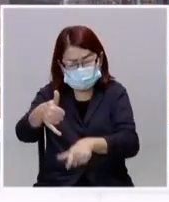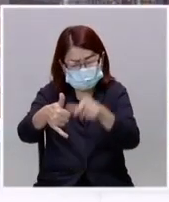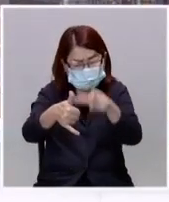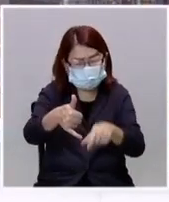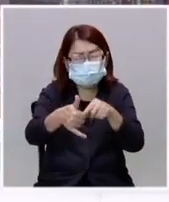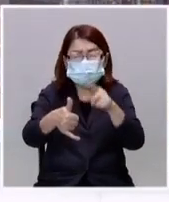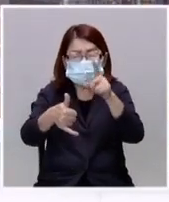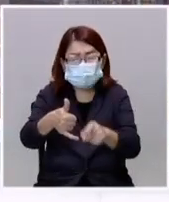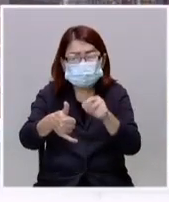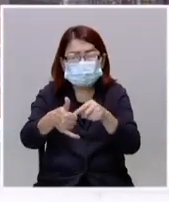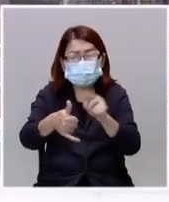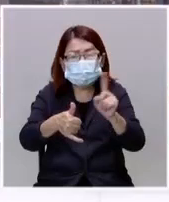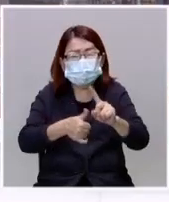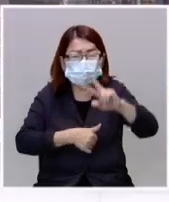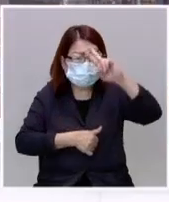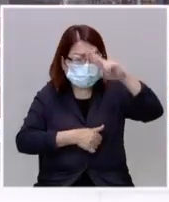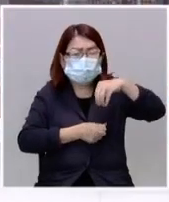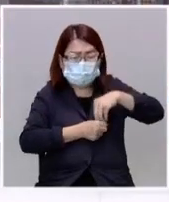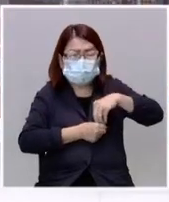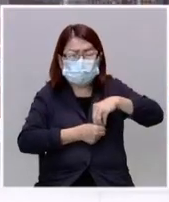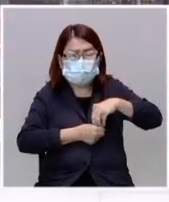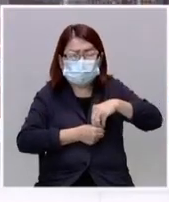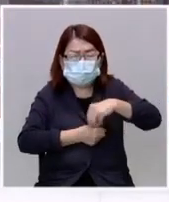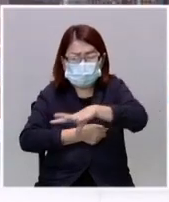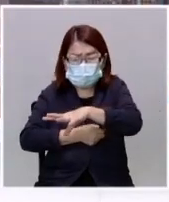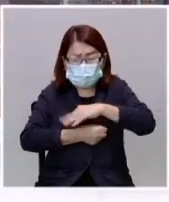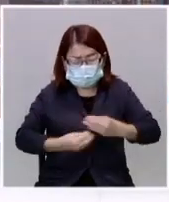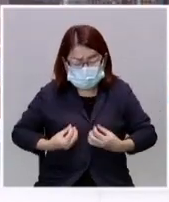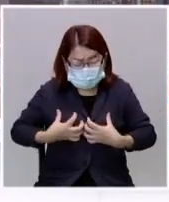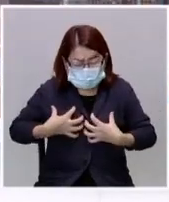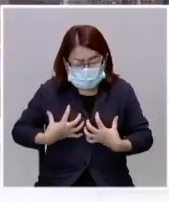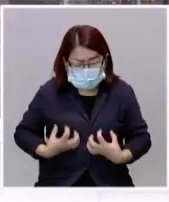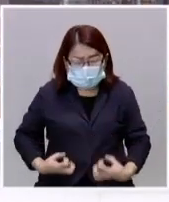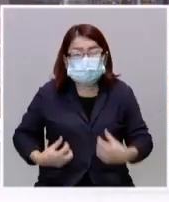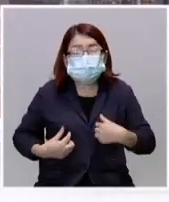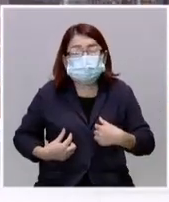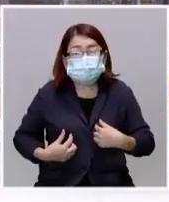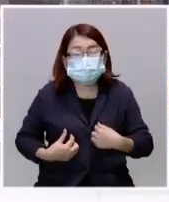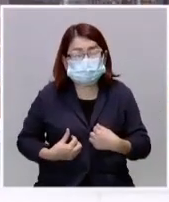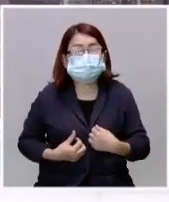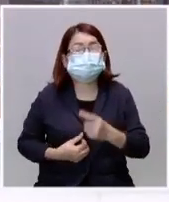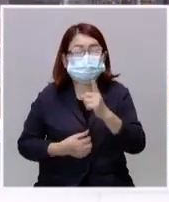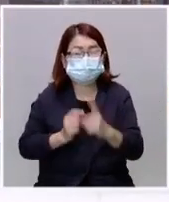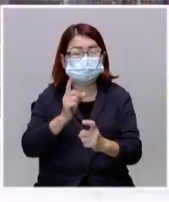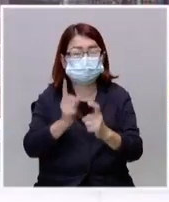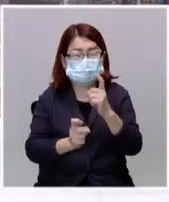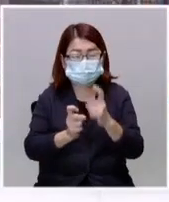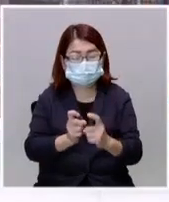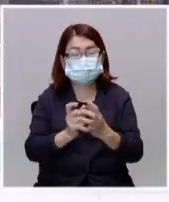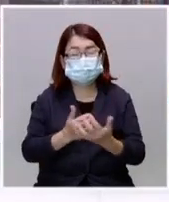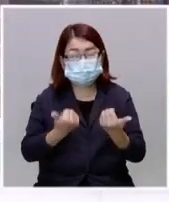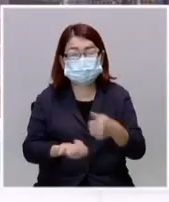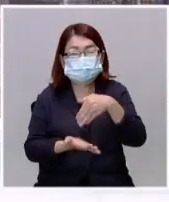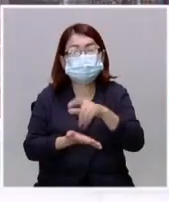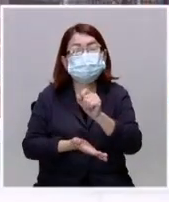างท่านก็มาจากภาวะที่มีโรคประจำตัวนั่นเองนะคะแล้วก็เป็นปัจจัยเสี่ยงที่ทำให้อัตราการเสียชีวิตเนี่ยเพิ่มมากขึ้นได้วันนี้ศบค.